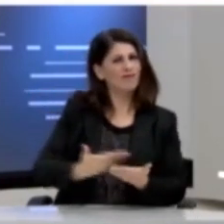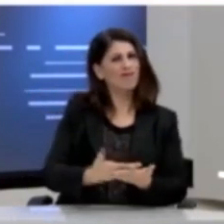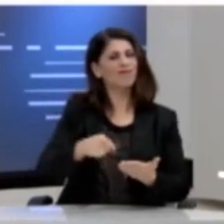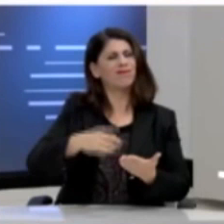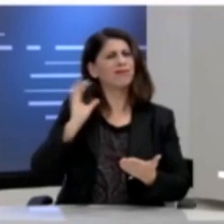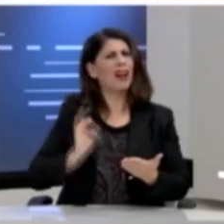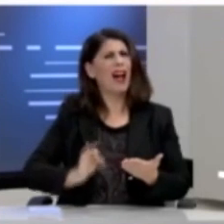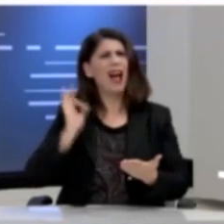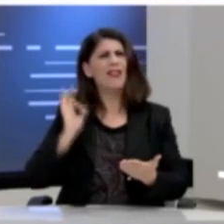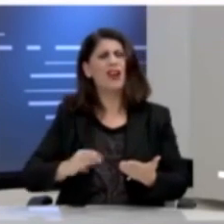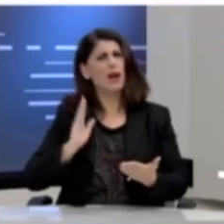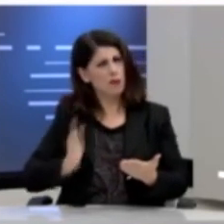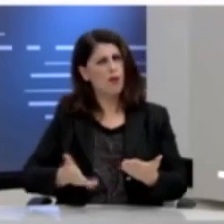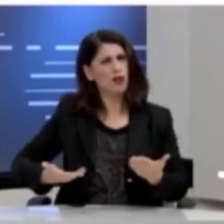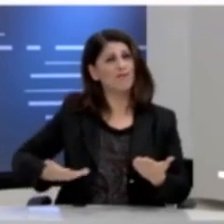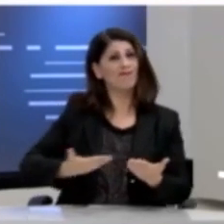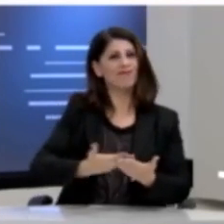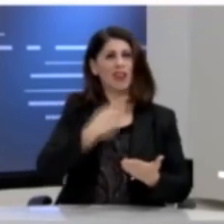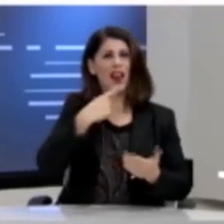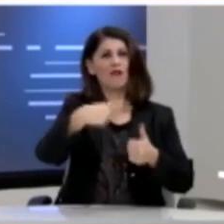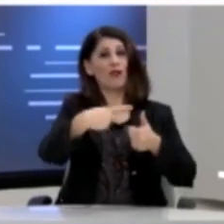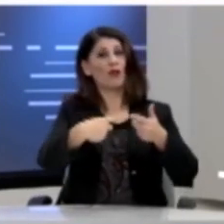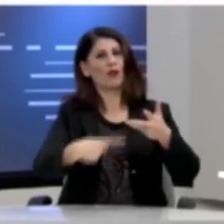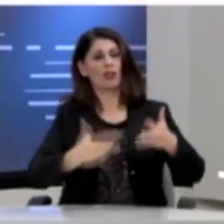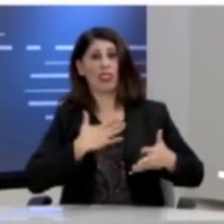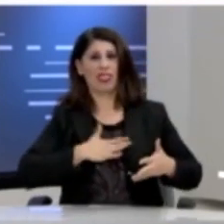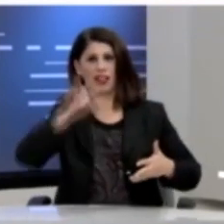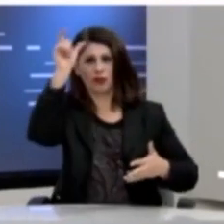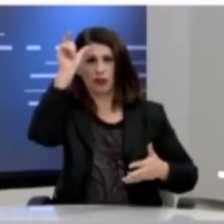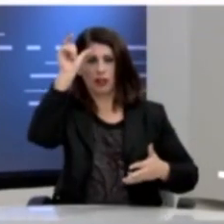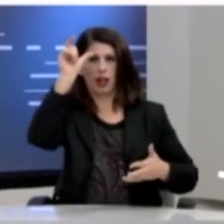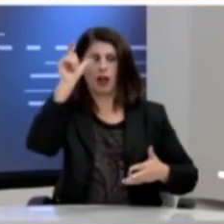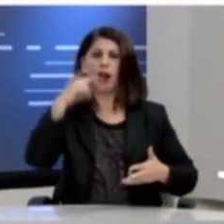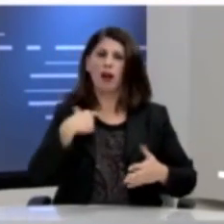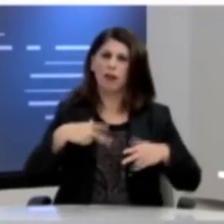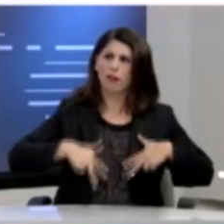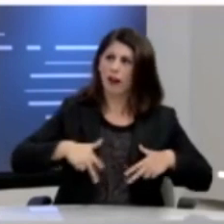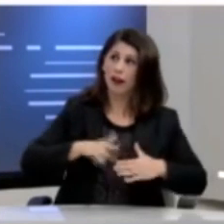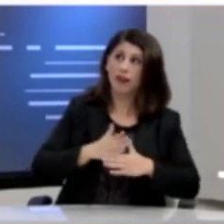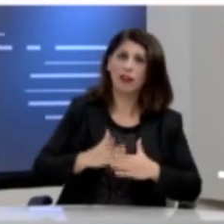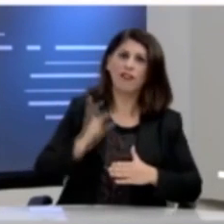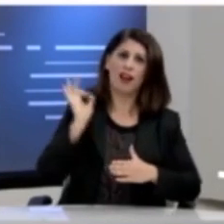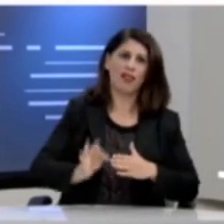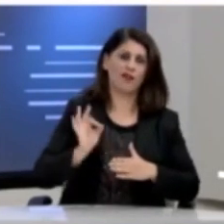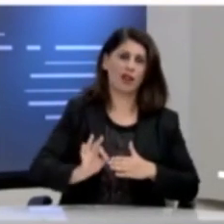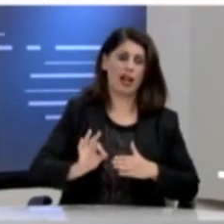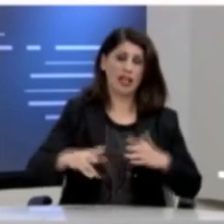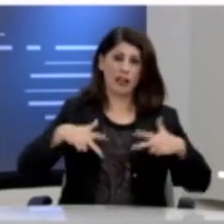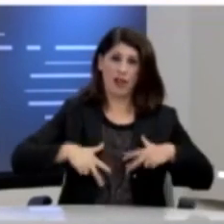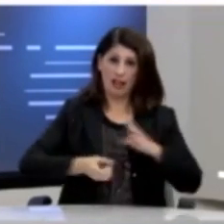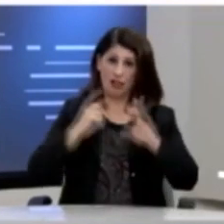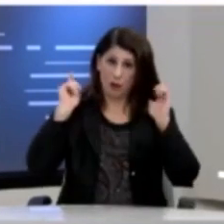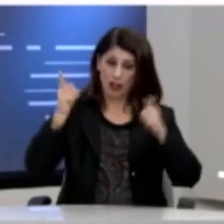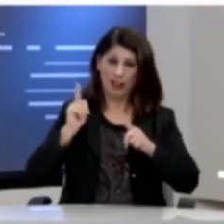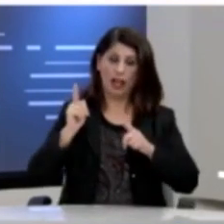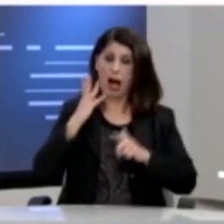Η κυβέρνηση κρύβει την αλήθεια, όπως έκαναν οι κυβερνήσεις Νέας Δημοκρατίας και ΠΑΣΟΚ, χρησιμοποιώντας μάλιστα